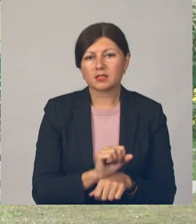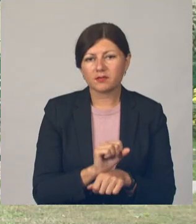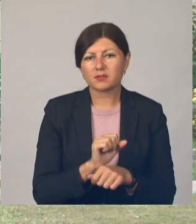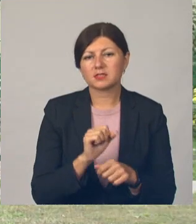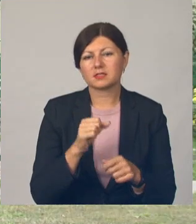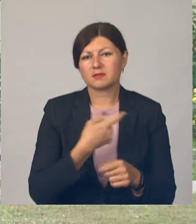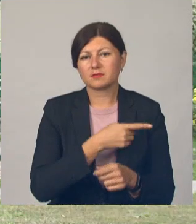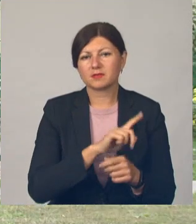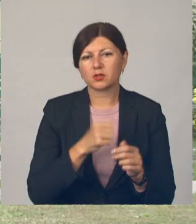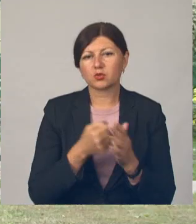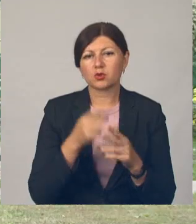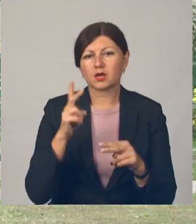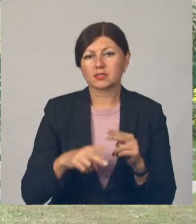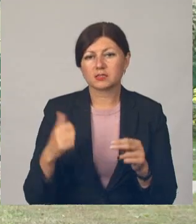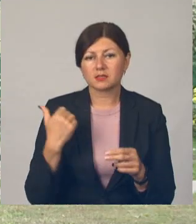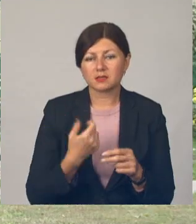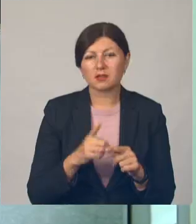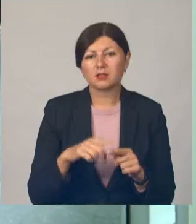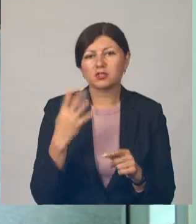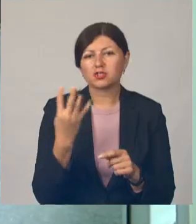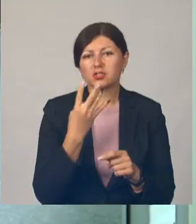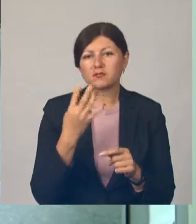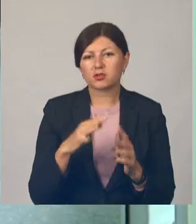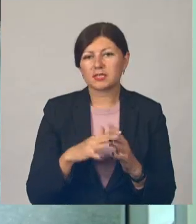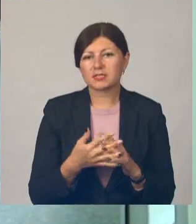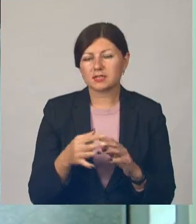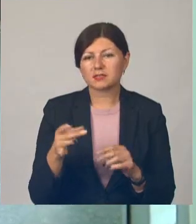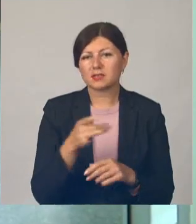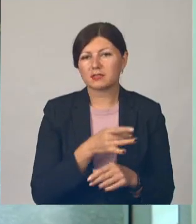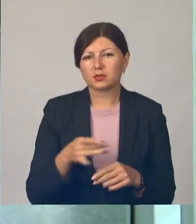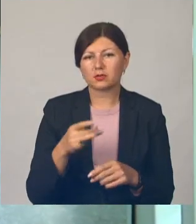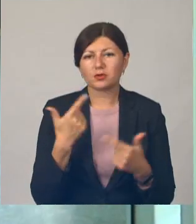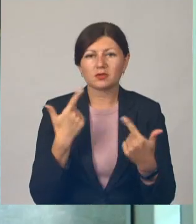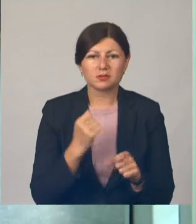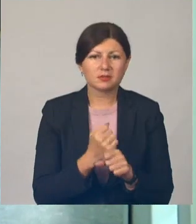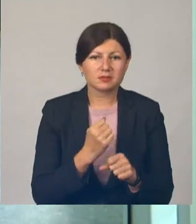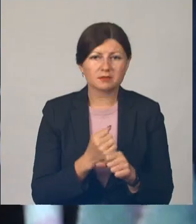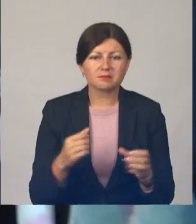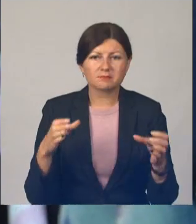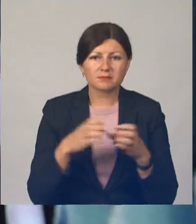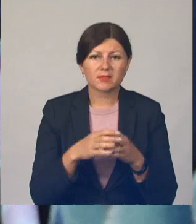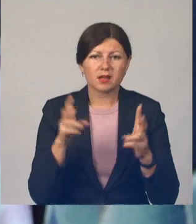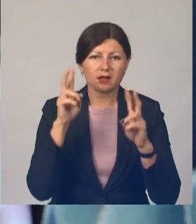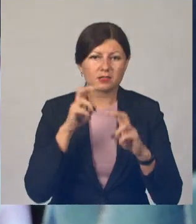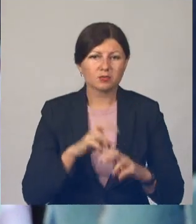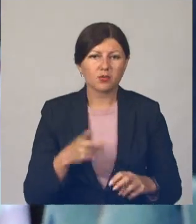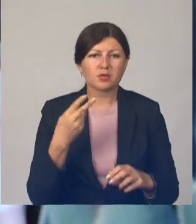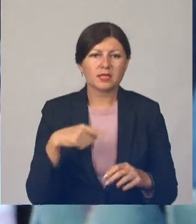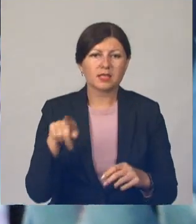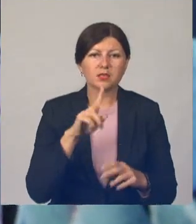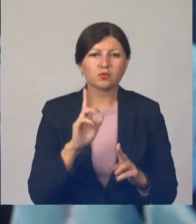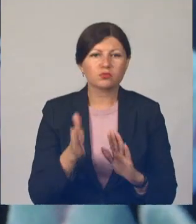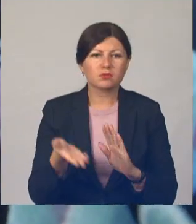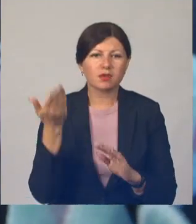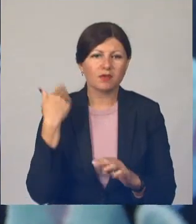Боброводворской амбулатории до конца недели. Это четвертая сельская территория Губкинского округа, где организован комплексный медицинский осмотр для тех, кто давно